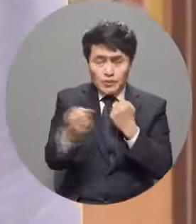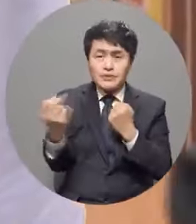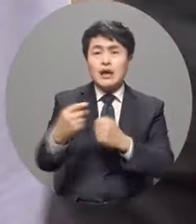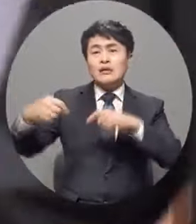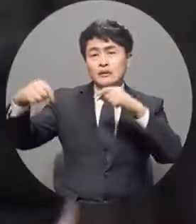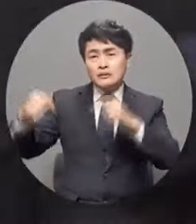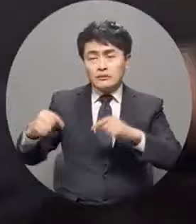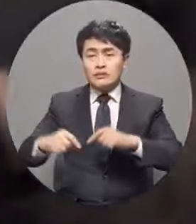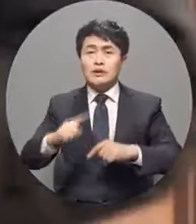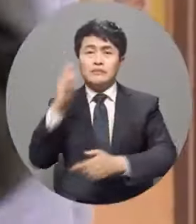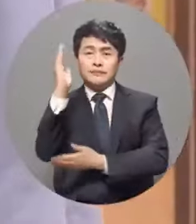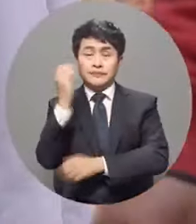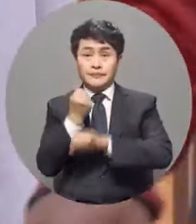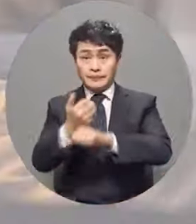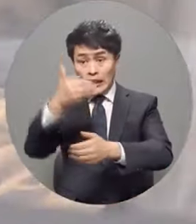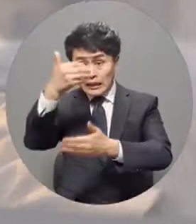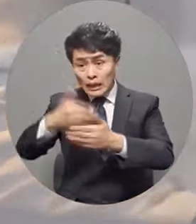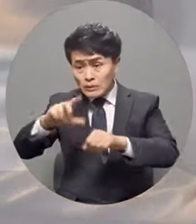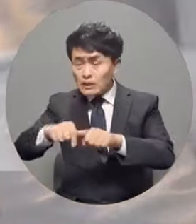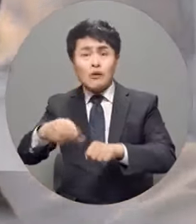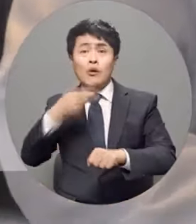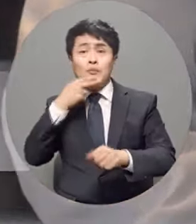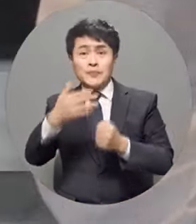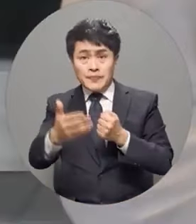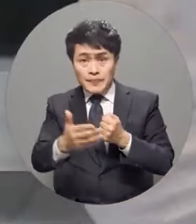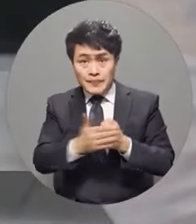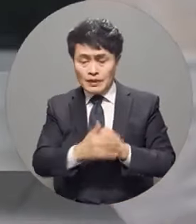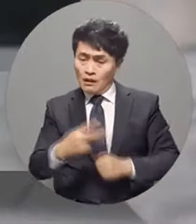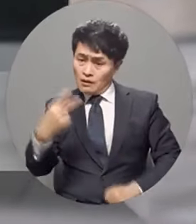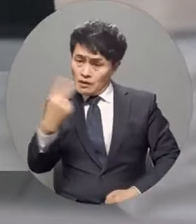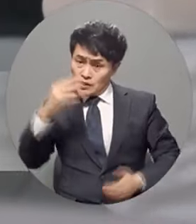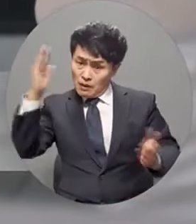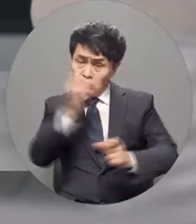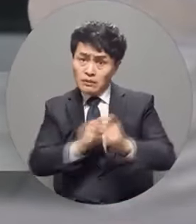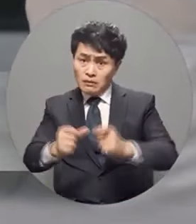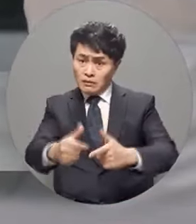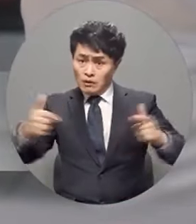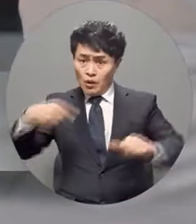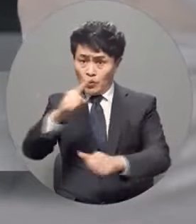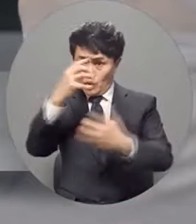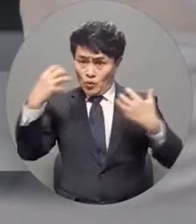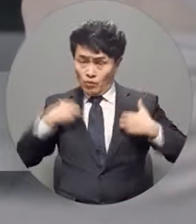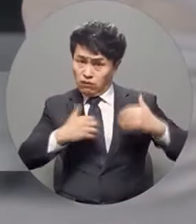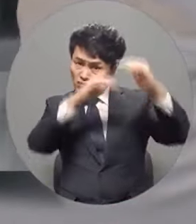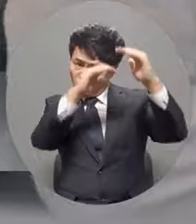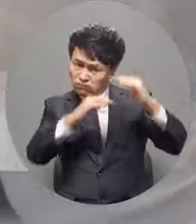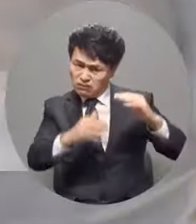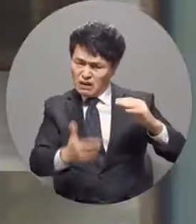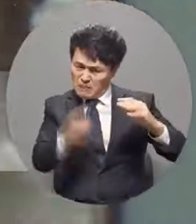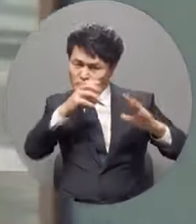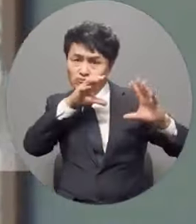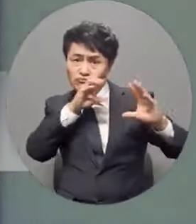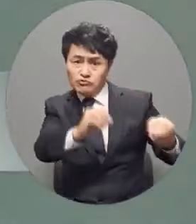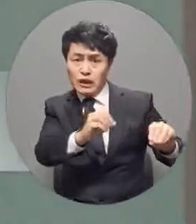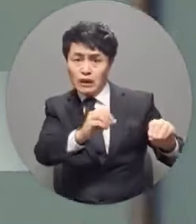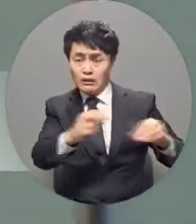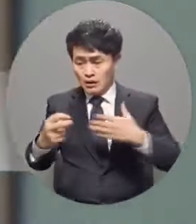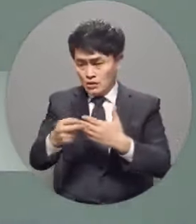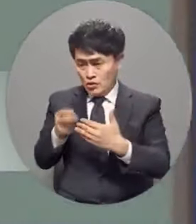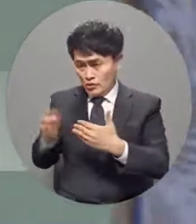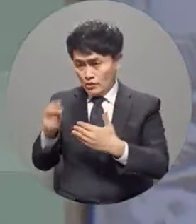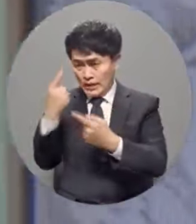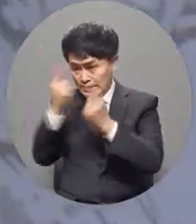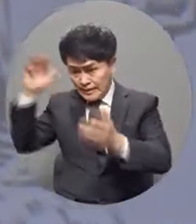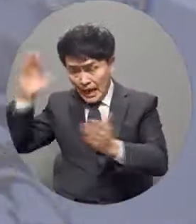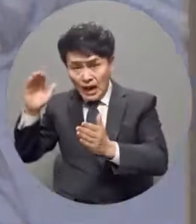강조했습니다. 이어 남은 시간이 얼마 없다면서 2천 명 증원과 관련한 교육부의 프로세스부터 중단해야 전공의와